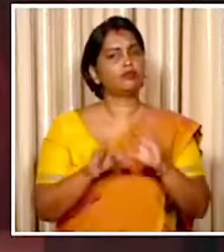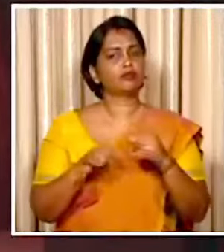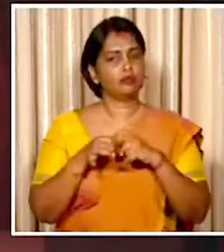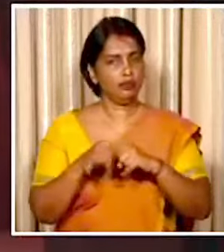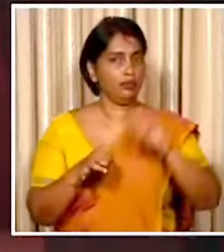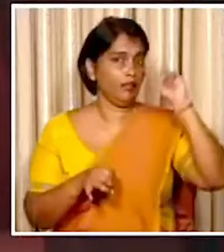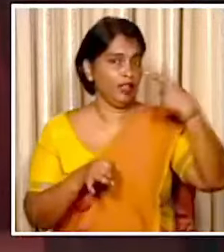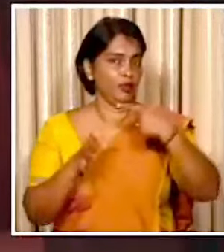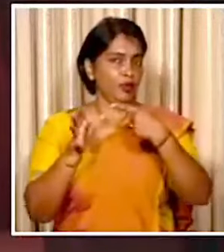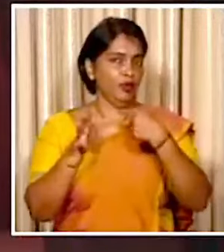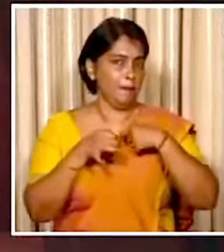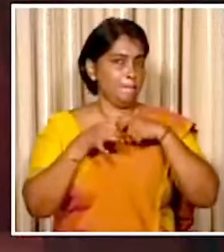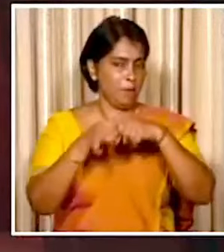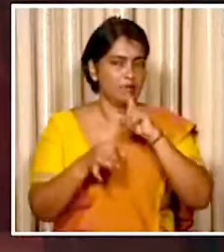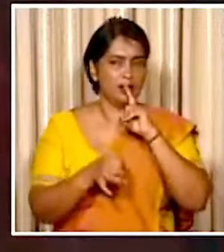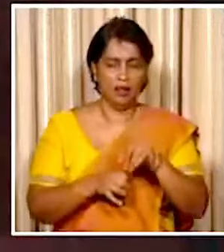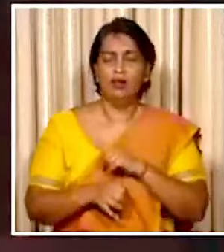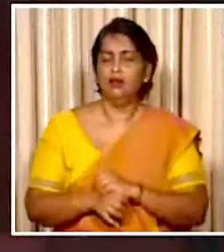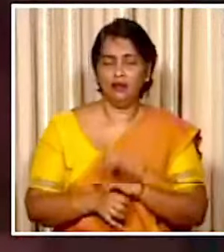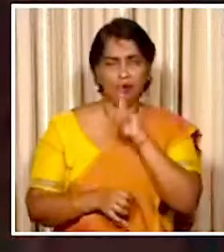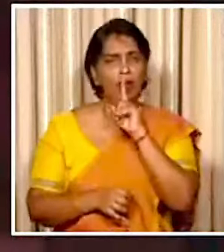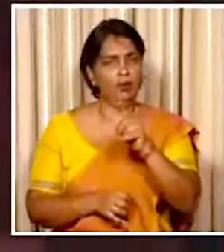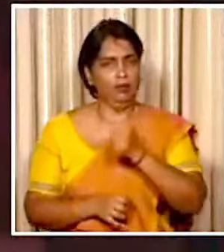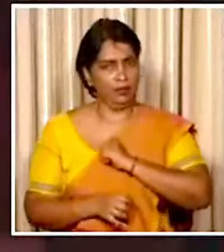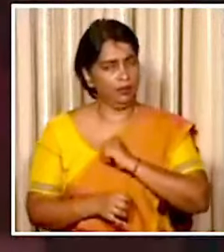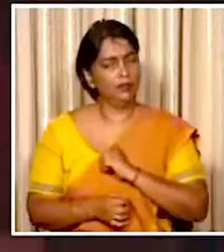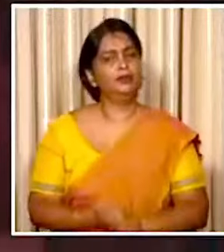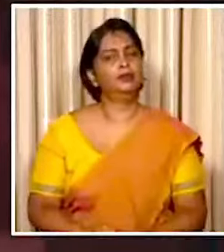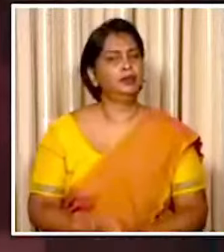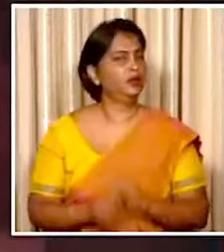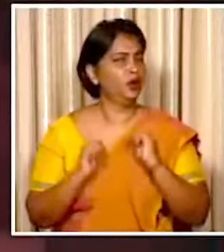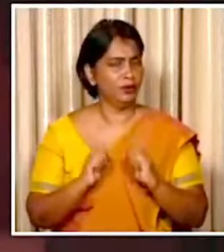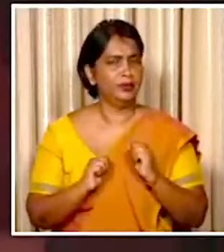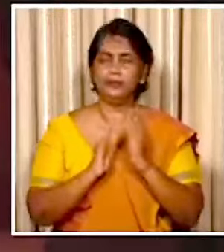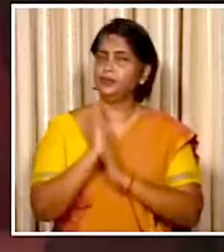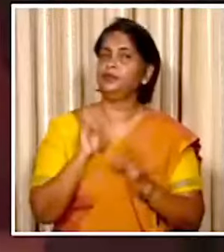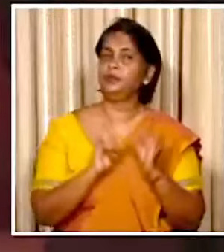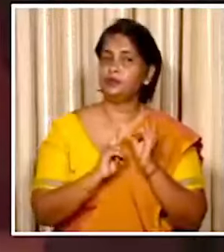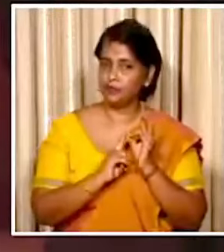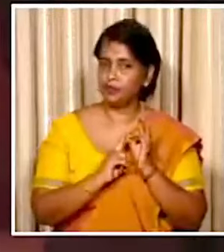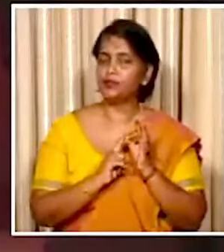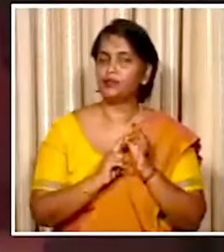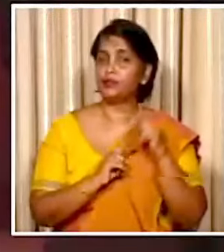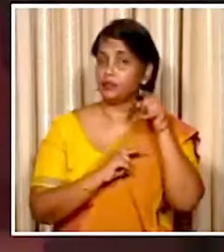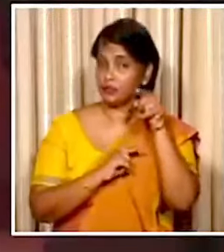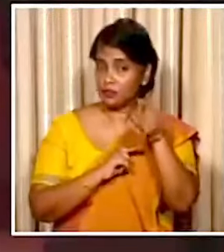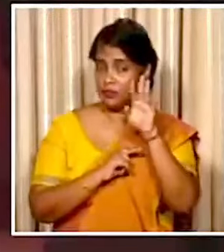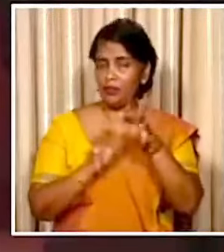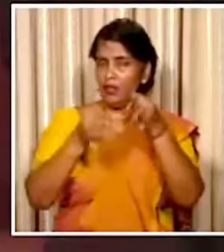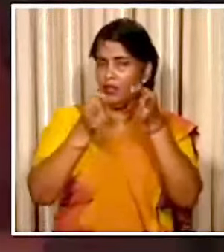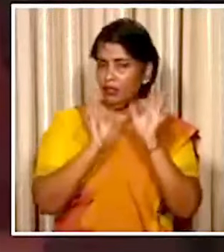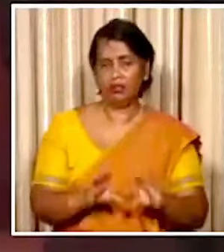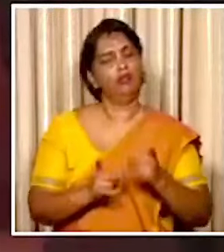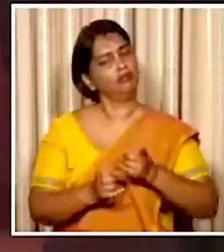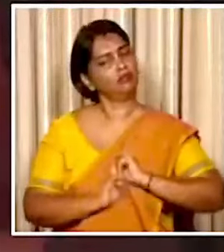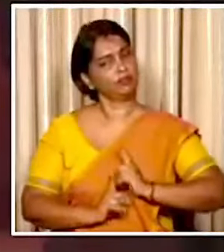හෙට දිනේ ඔබතුමාගෙන් අහනවා. මම ඔබතුමාගෙන් අහන්න කැමති කොහොමද ඇමතිතුමනි මේ ඔබතුමා නිවැරදි